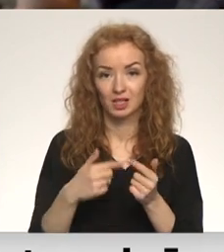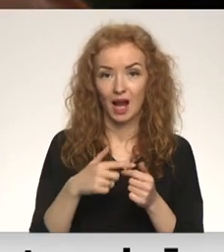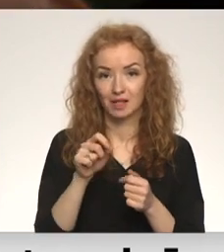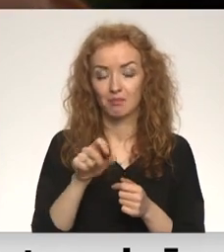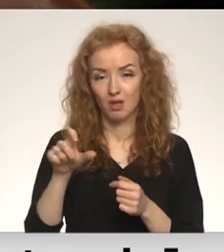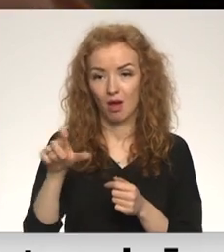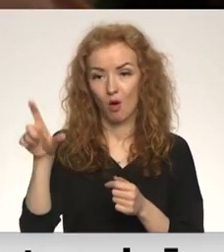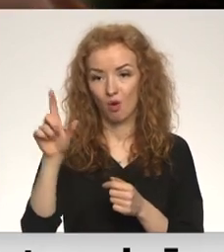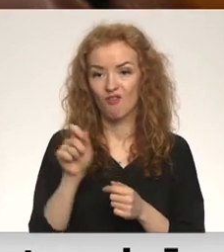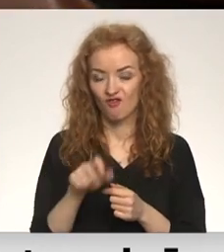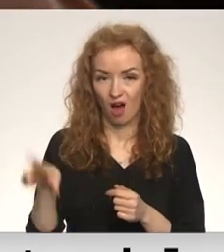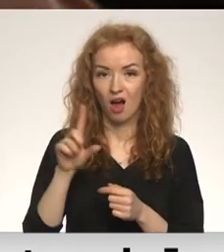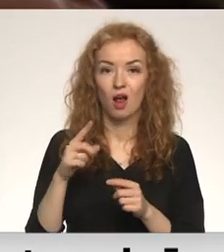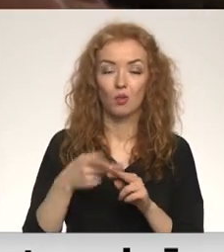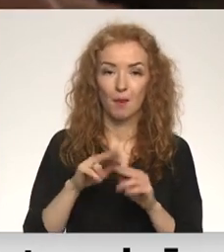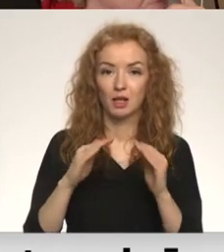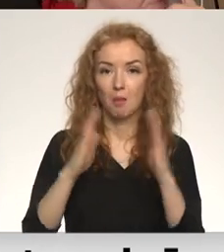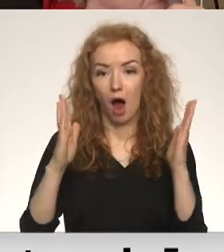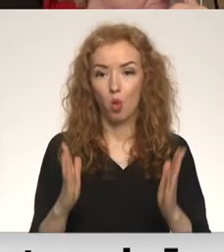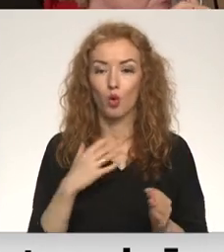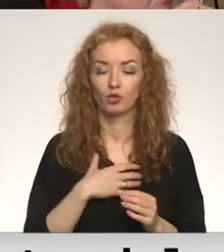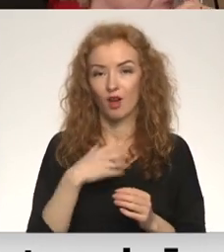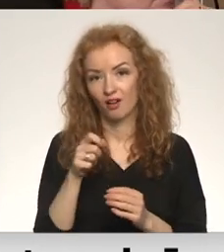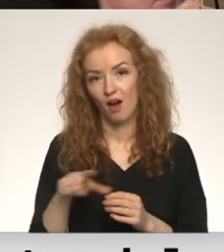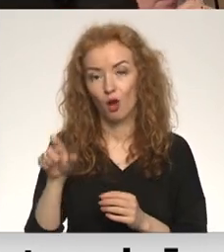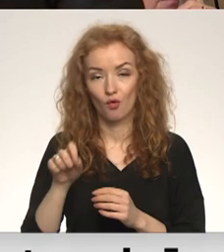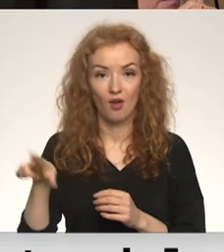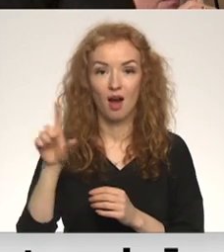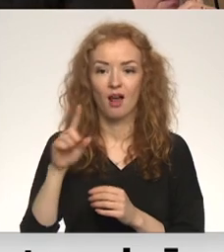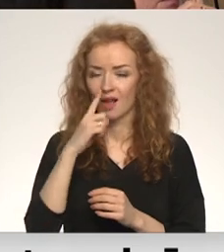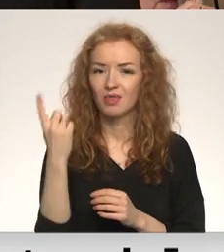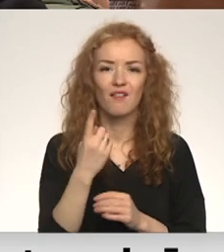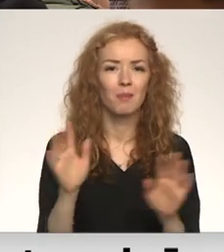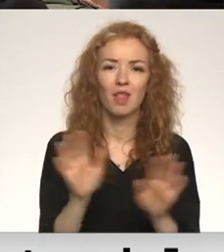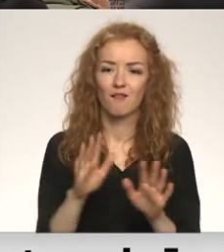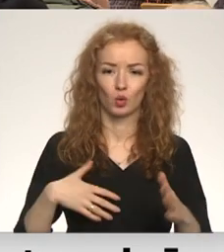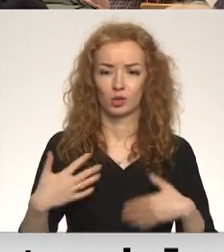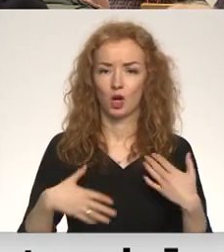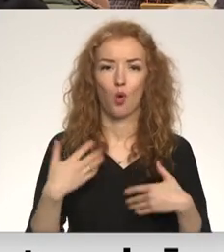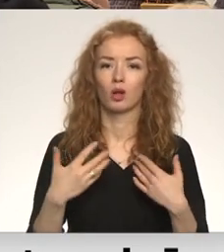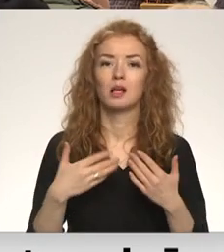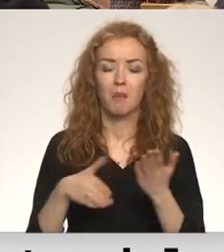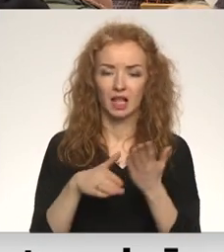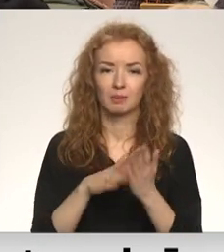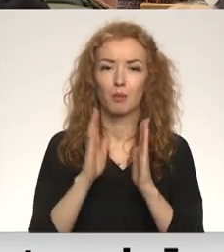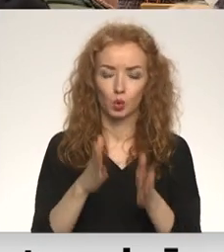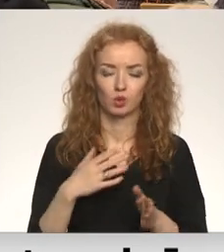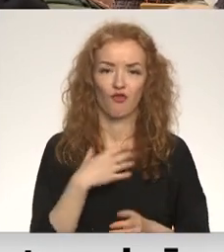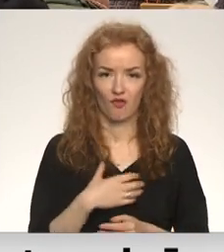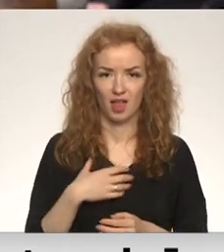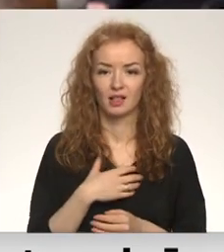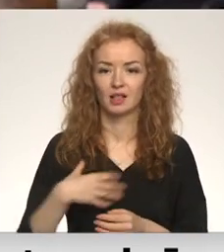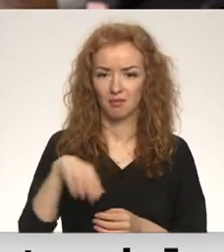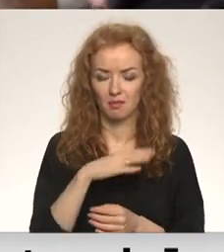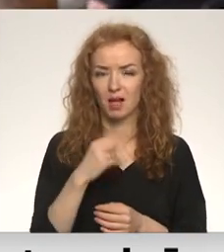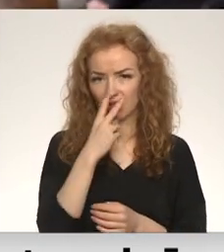ar vien vairāk un vairāk, tā kā arī tos mājokļus vajadzēs vairāk un vairāk. Nevienam nevajag satraukties, ka palīdzība nebūs vajadzīga. Palīdzība, kā mēs šeit